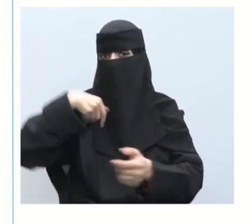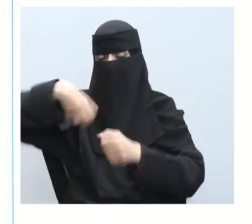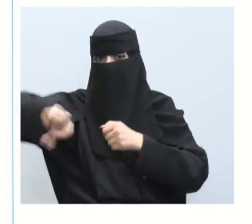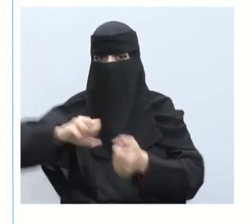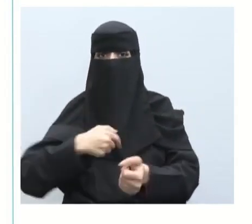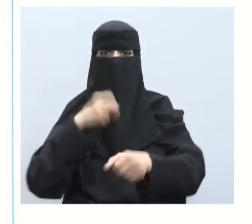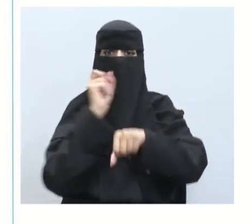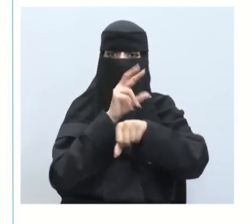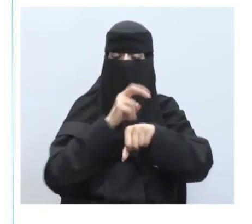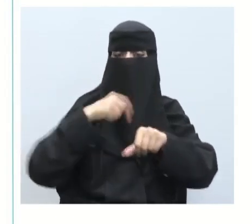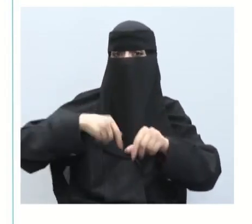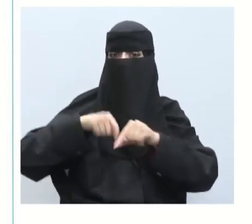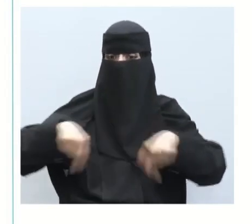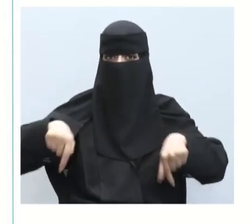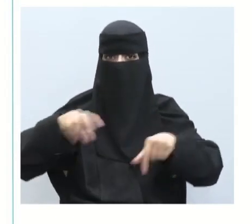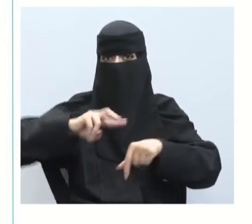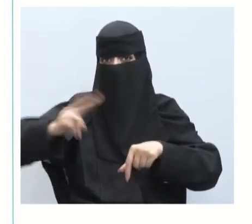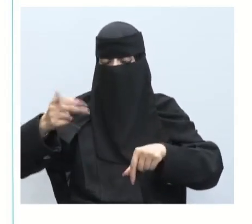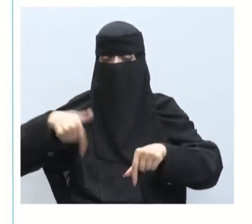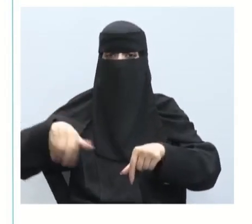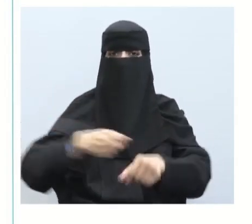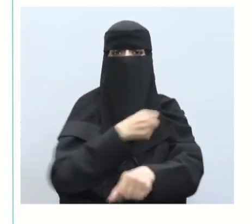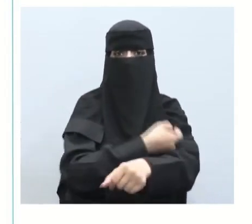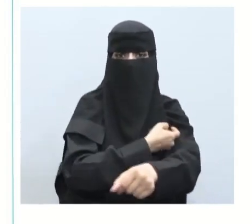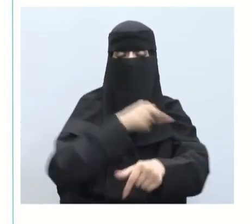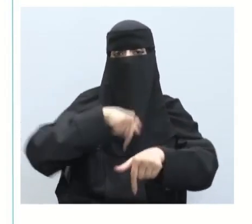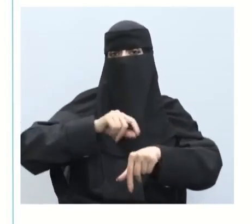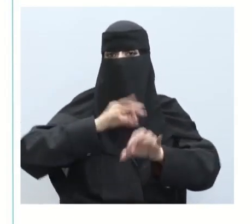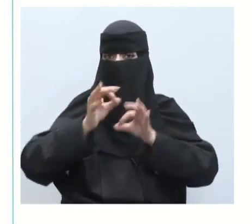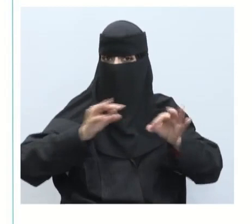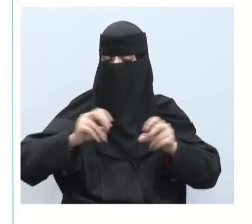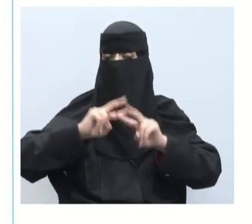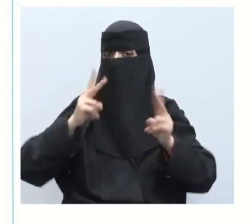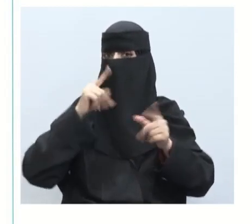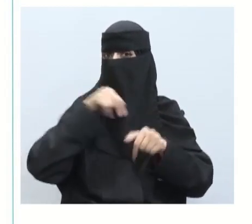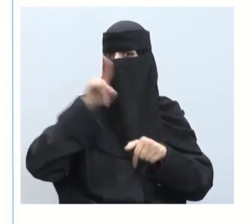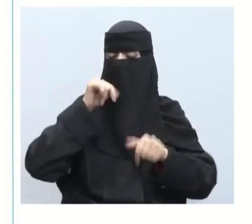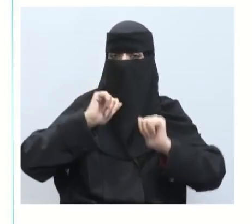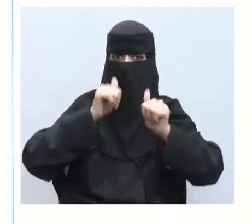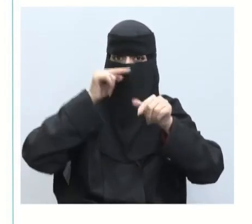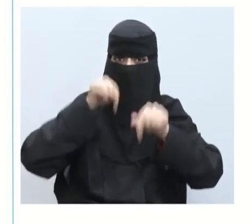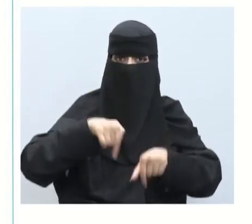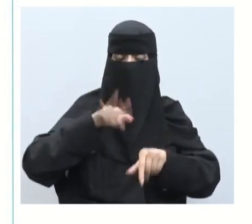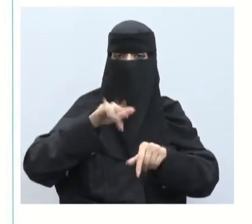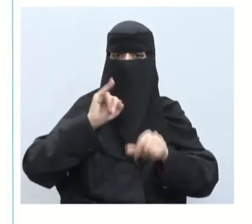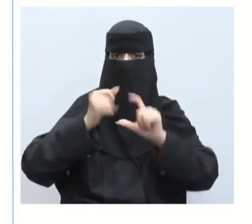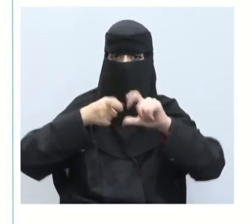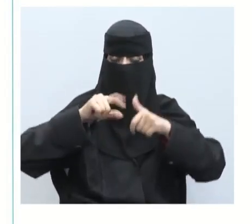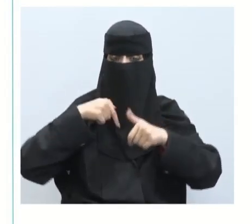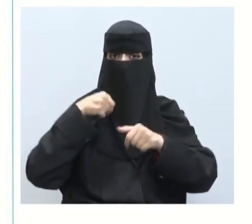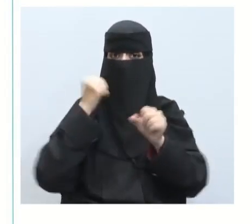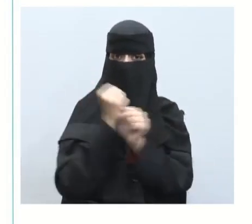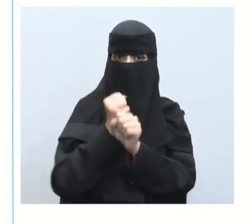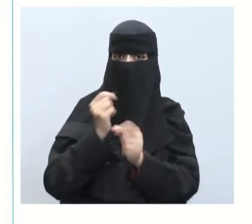التعليم وبالتالي ايضا استراتيجيات ستختلف لا يمكن ان نطبق استراتيجيه في منظمه تعمل في الزراعه